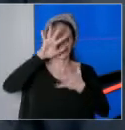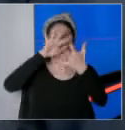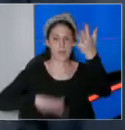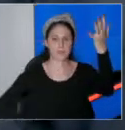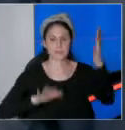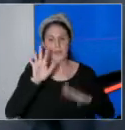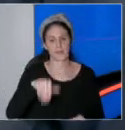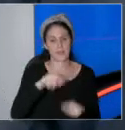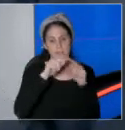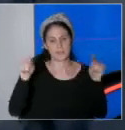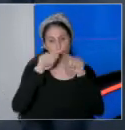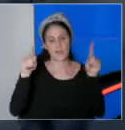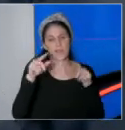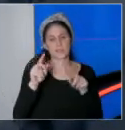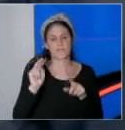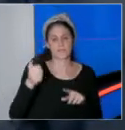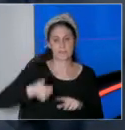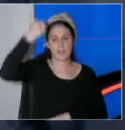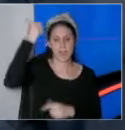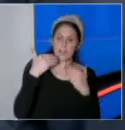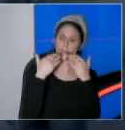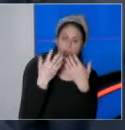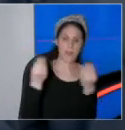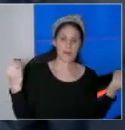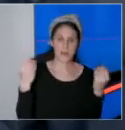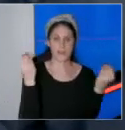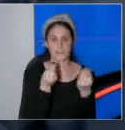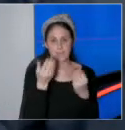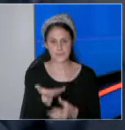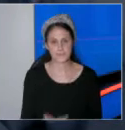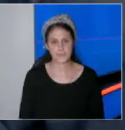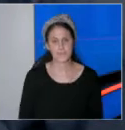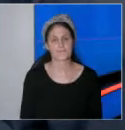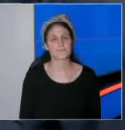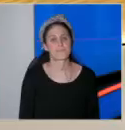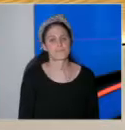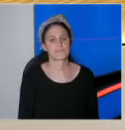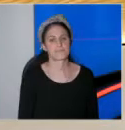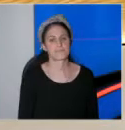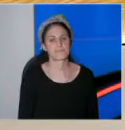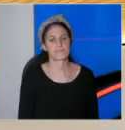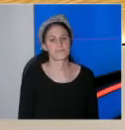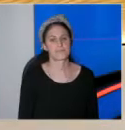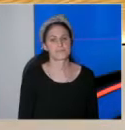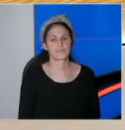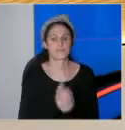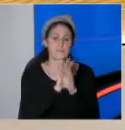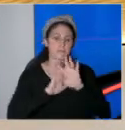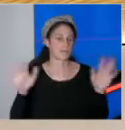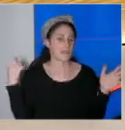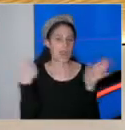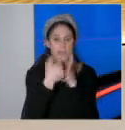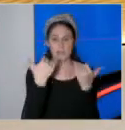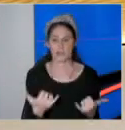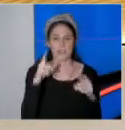שנקרא. נדב תמיר, מנכ״ל ג'י-סטריט ישראל, תודה רבה לך על הדברים האלה. תודה לכם. זהו, עד כאן ציוצי